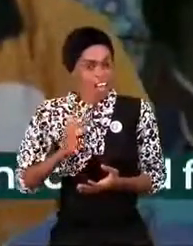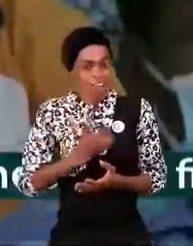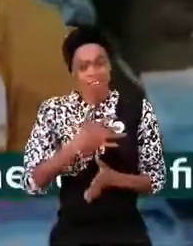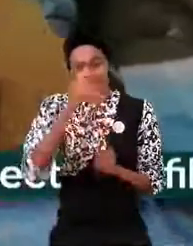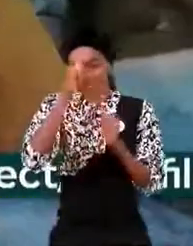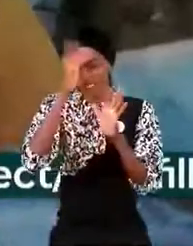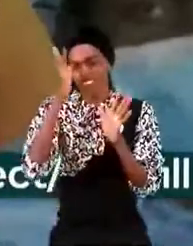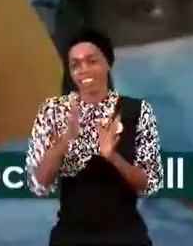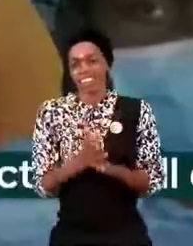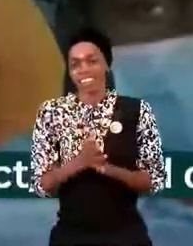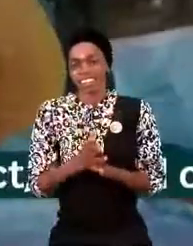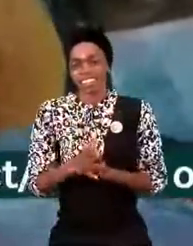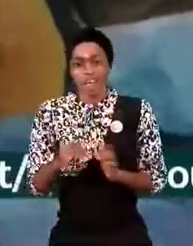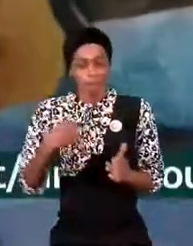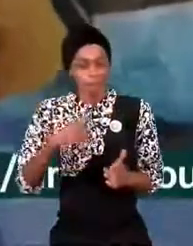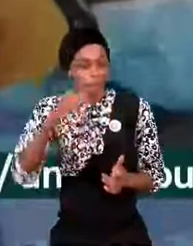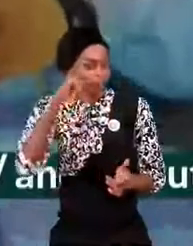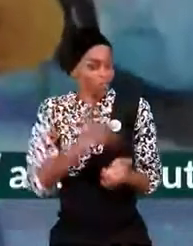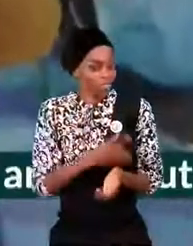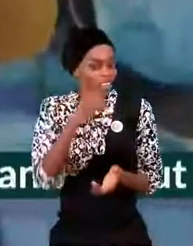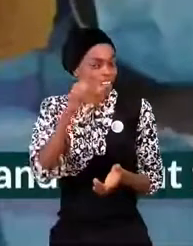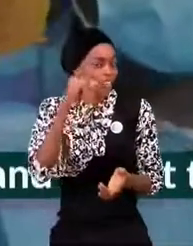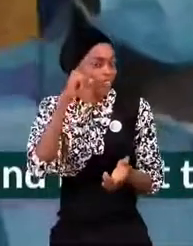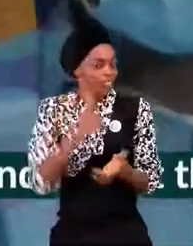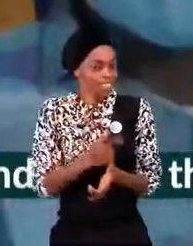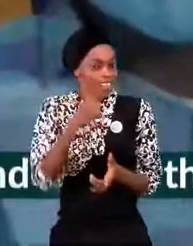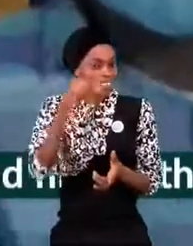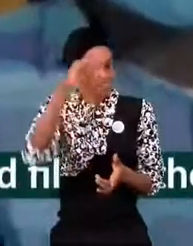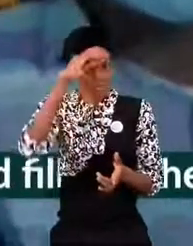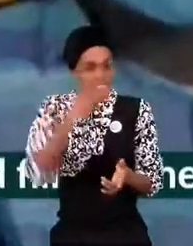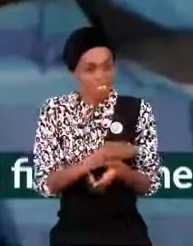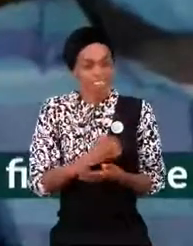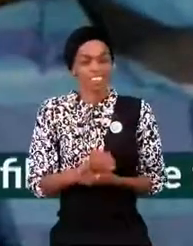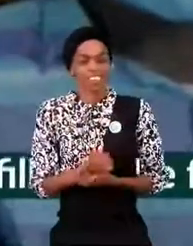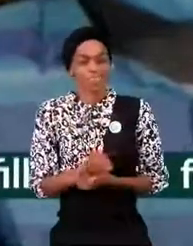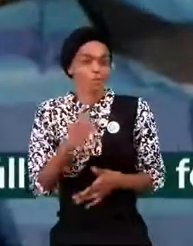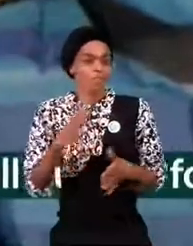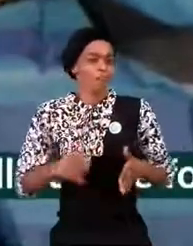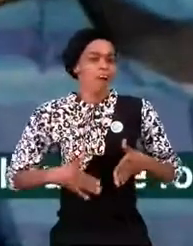miracles sur nous ce soir. Soyez excités, soyez prêts, soyez en prière.